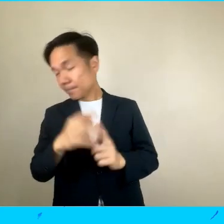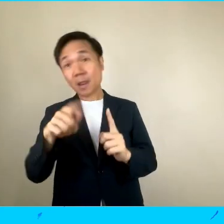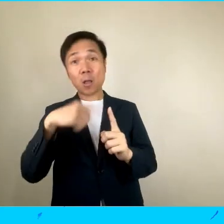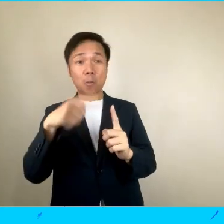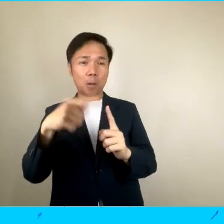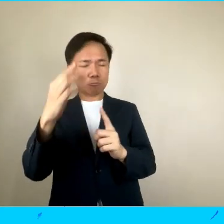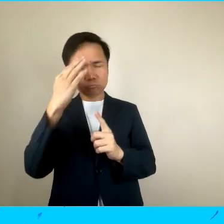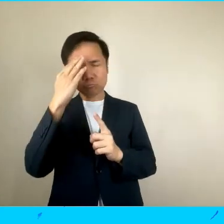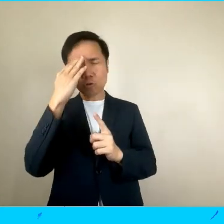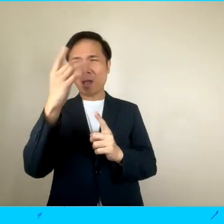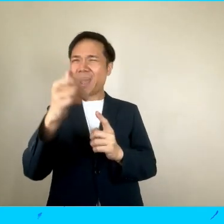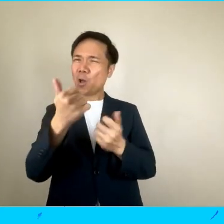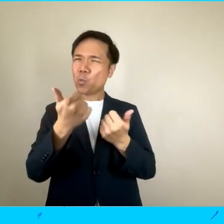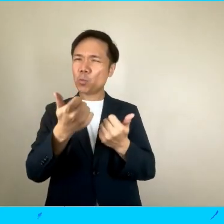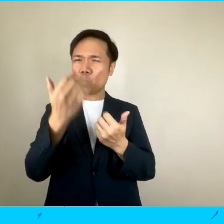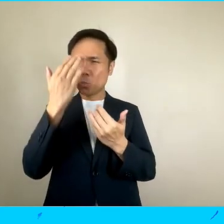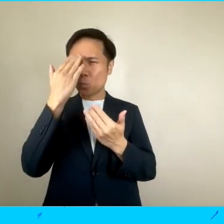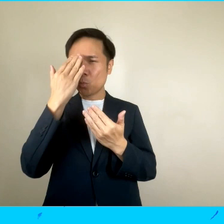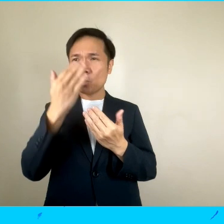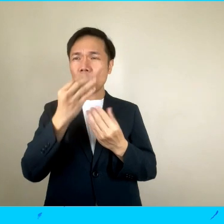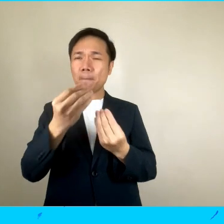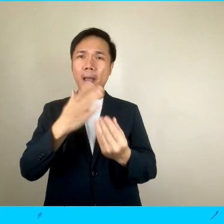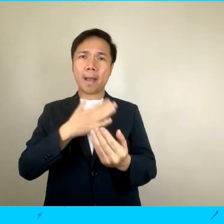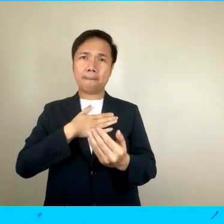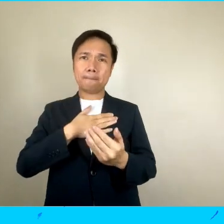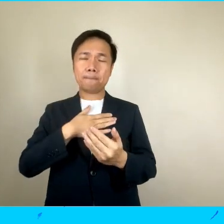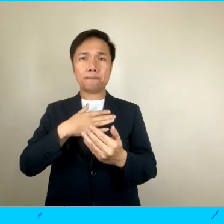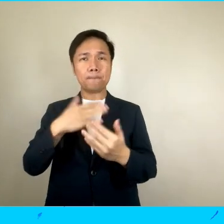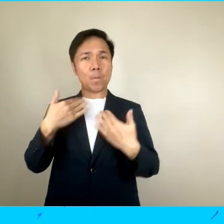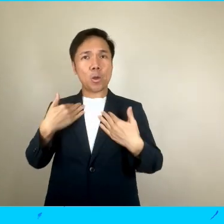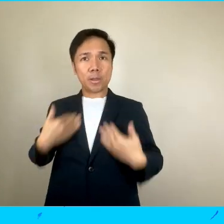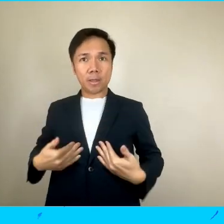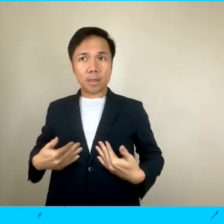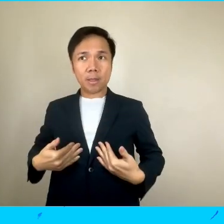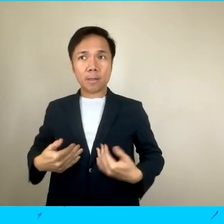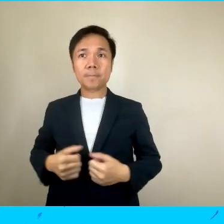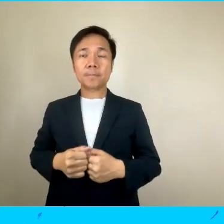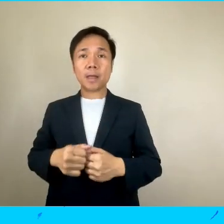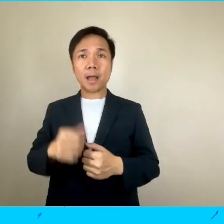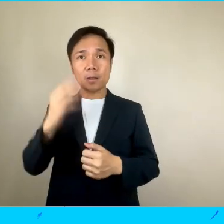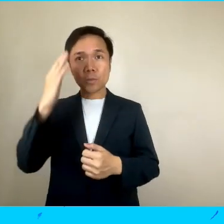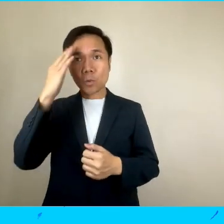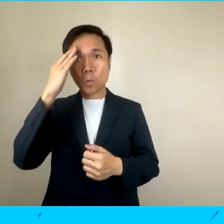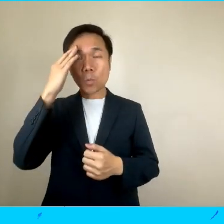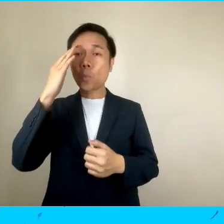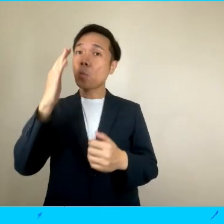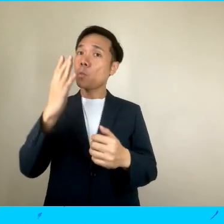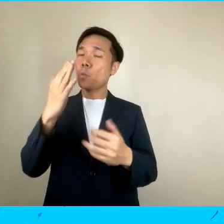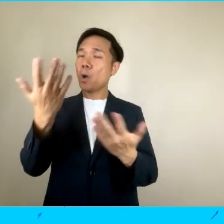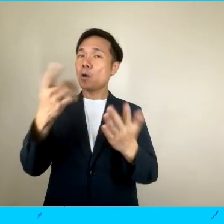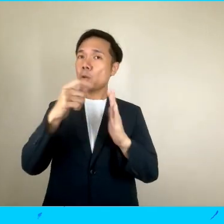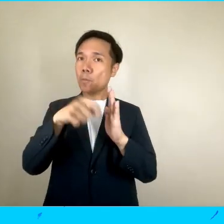la force, le fait de connaître mon corps est important. Quand je connais mon corps, je peux identifier